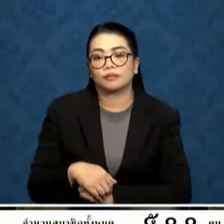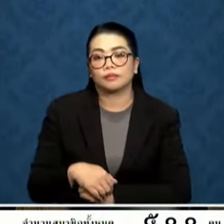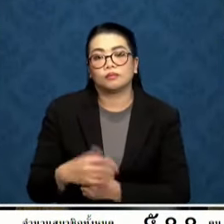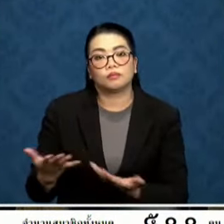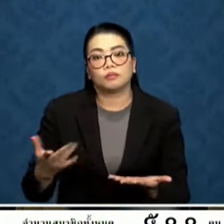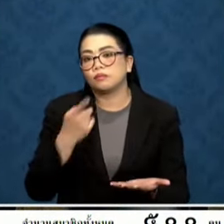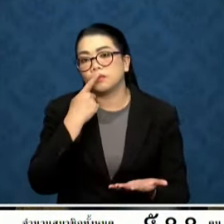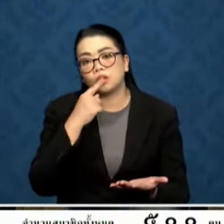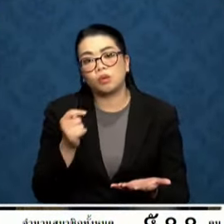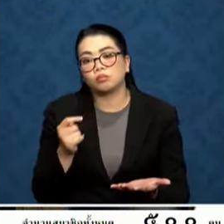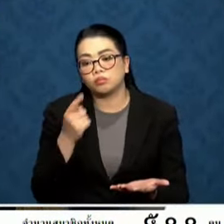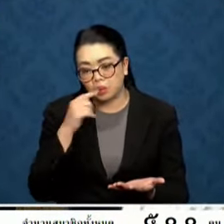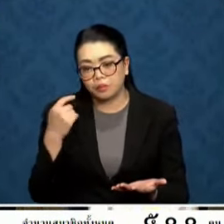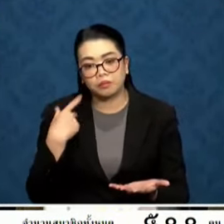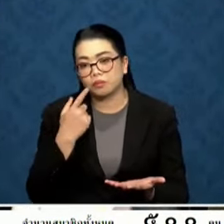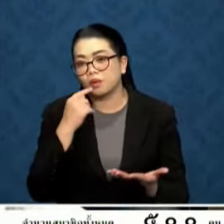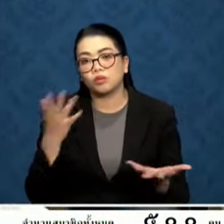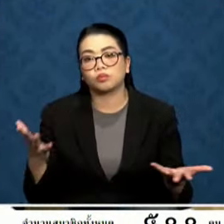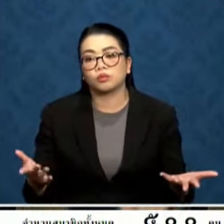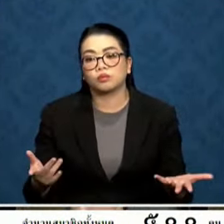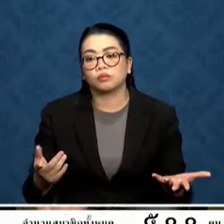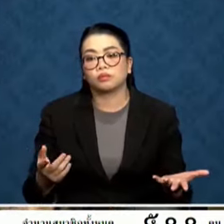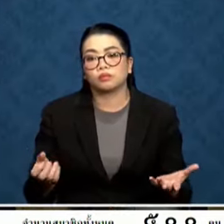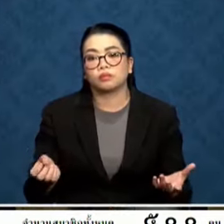ไม่ตอบโจทย์จริงๆครับในราย